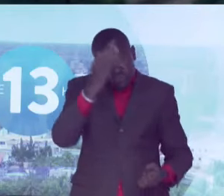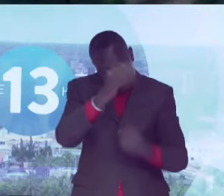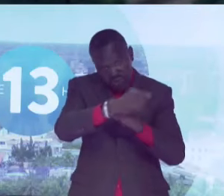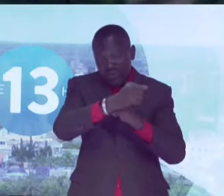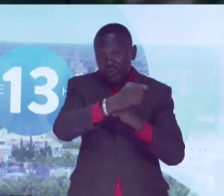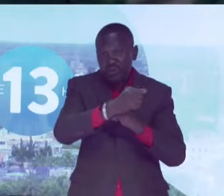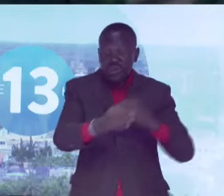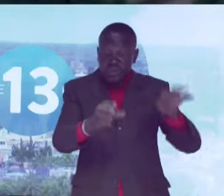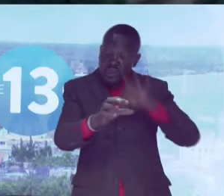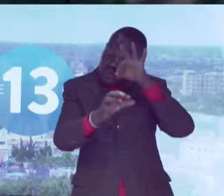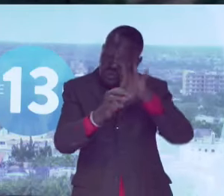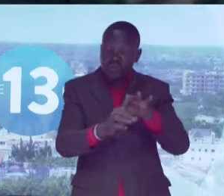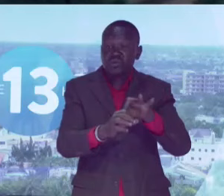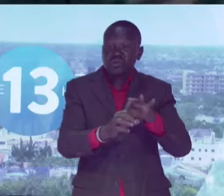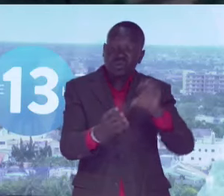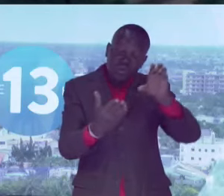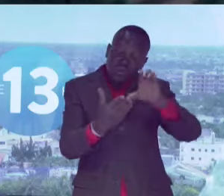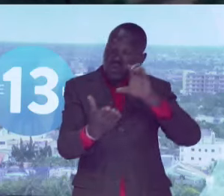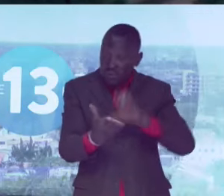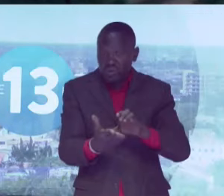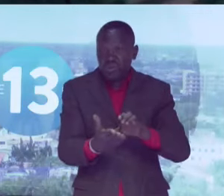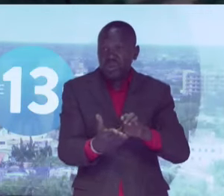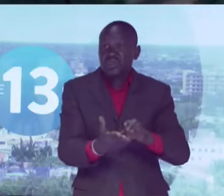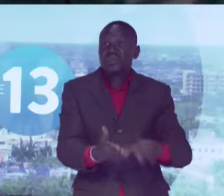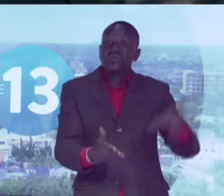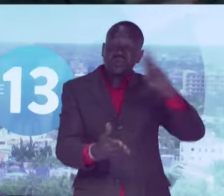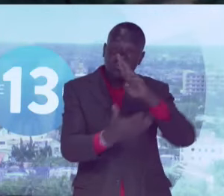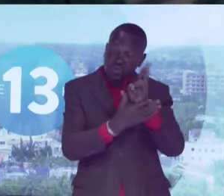les élections et la constitution sur un reportage de Jérôme Tendano.